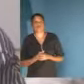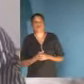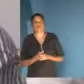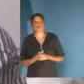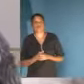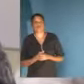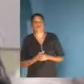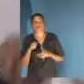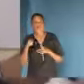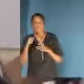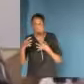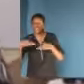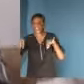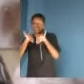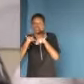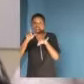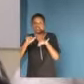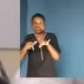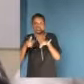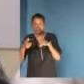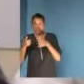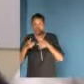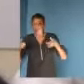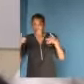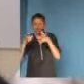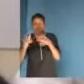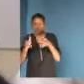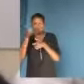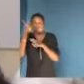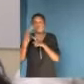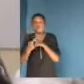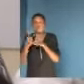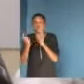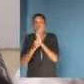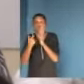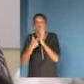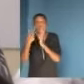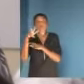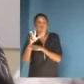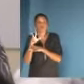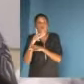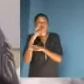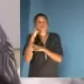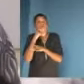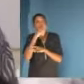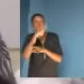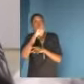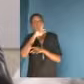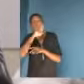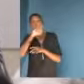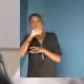dans cette salle-là, lorsqu'on a réuni le congrès pour la première fois. Le collègue Francis Carole a proposé une motion